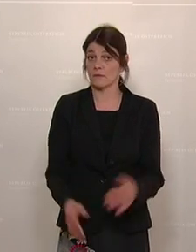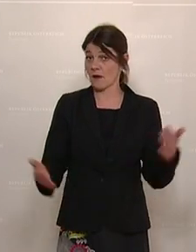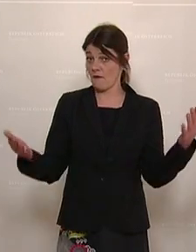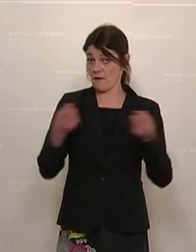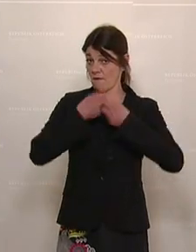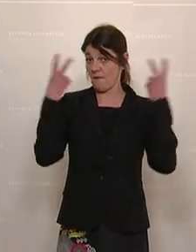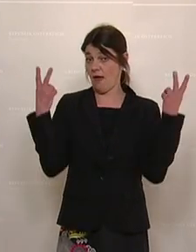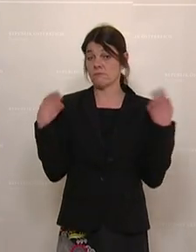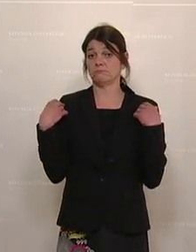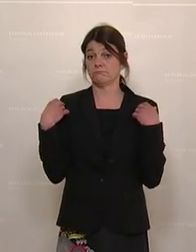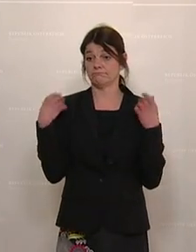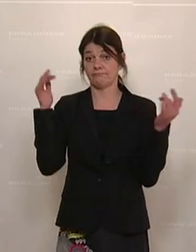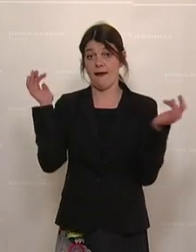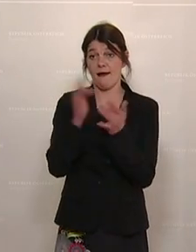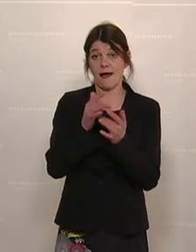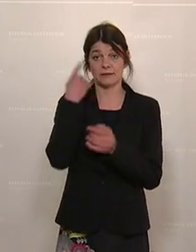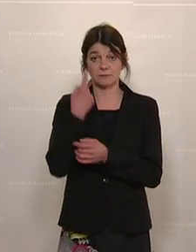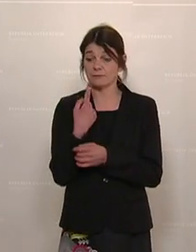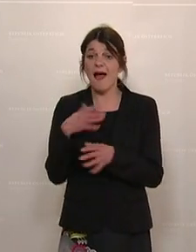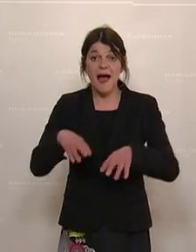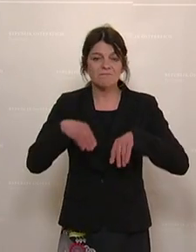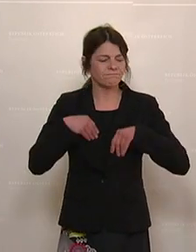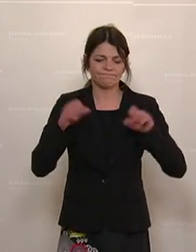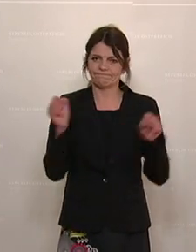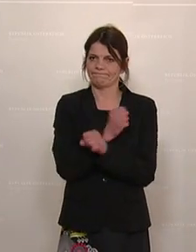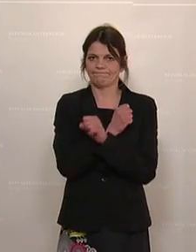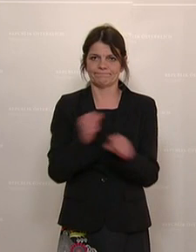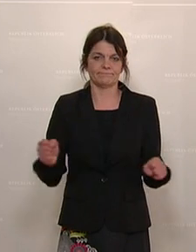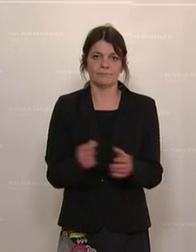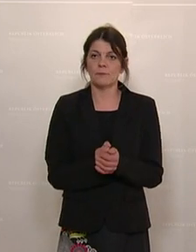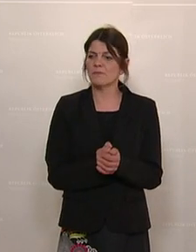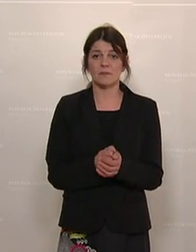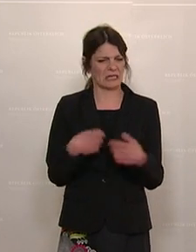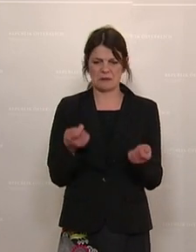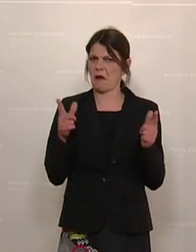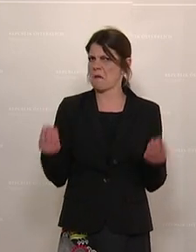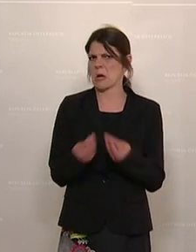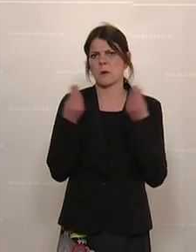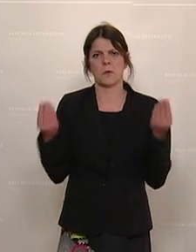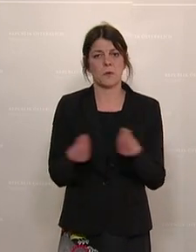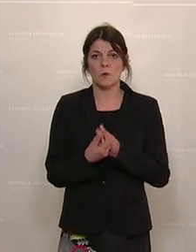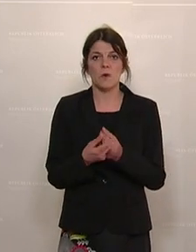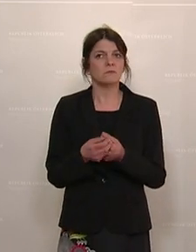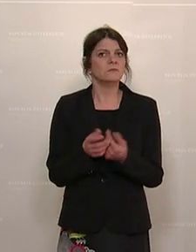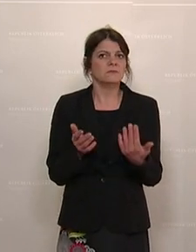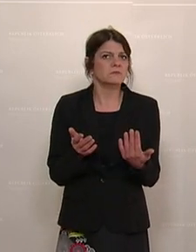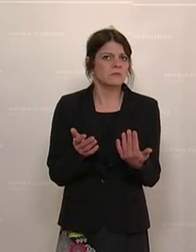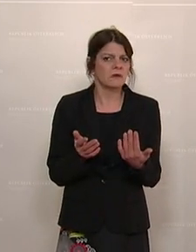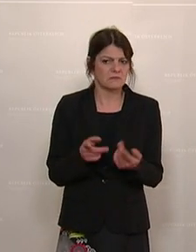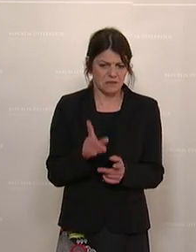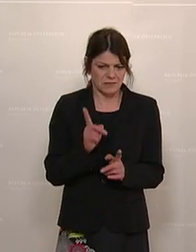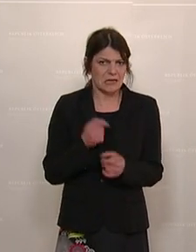klar ist die semitismus ist nicht zu akzeptieren durch keine begründung und es kann auch keine begründung für